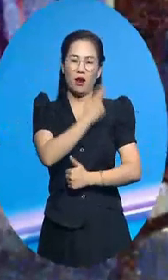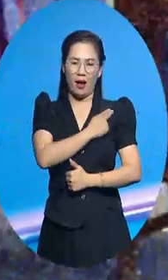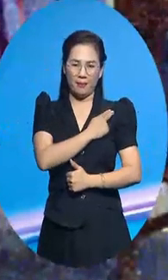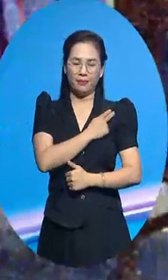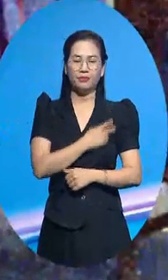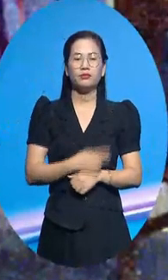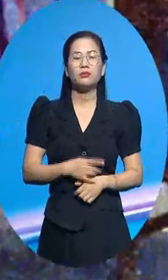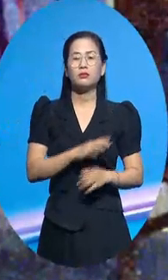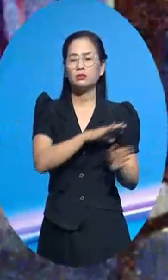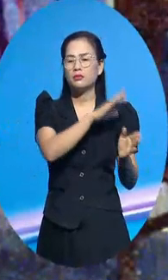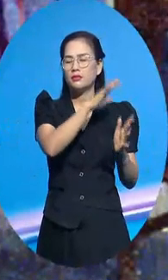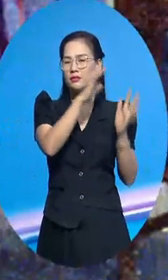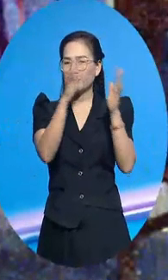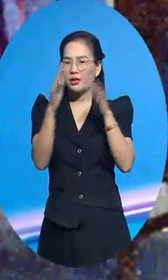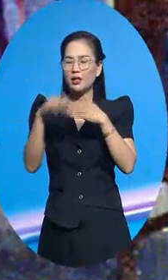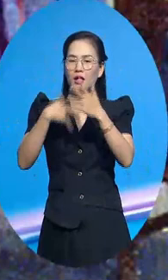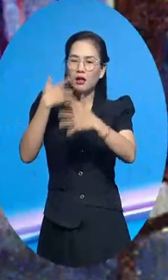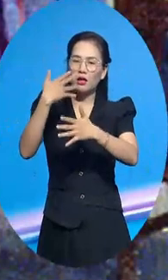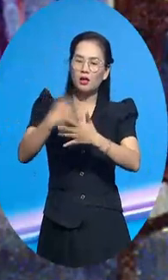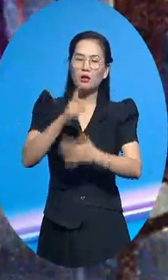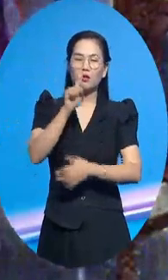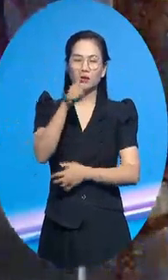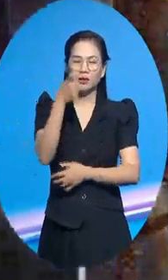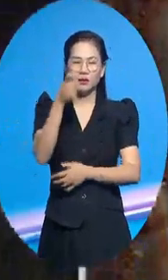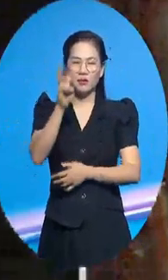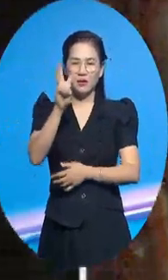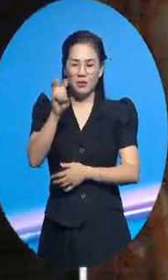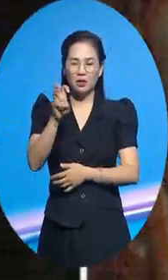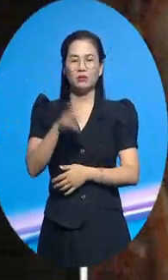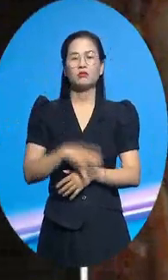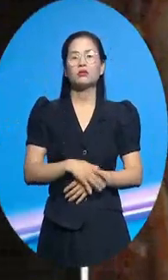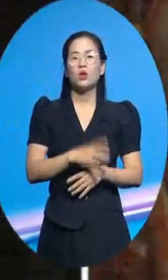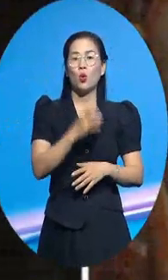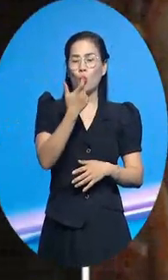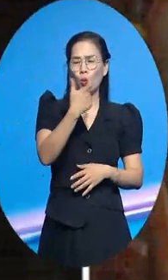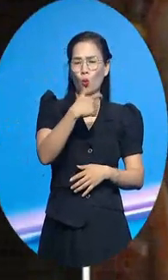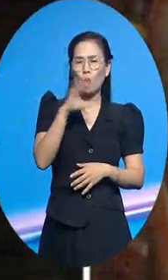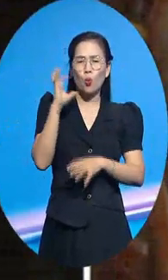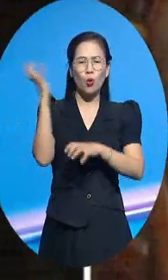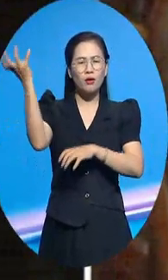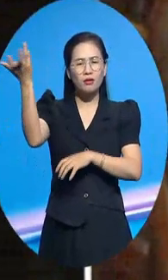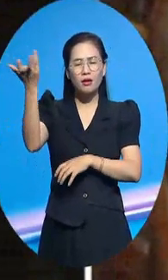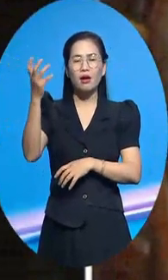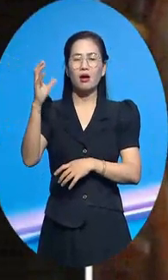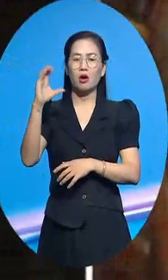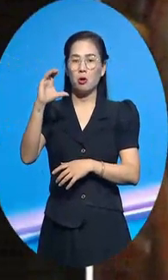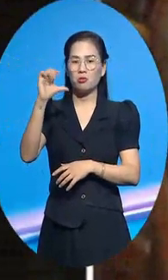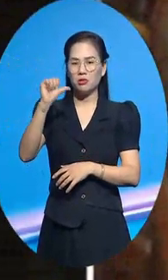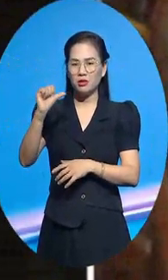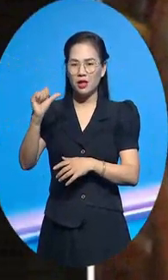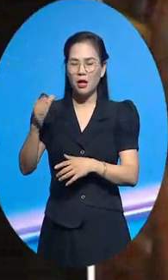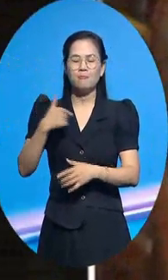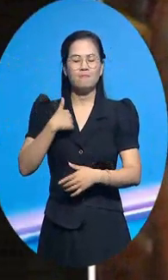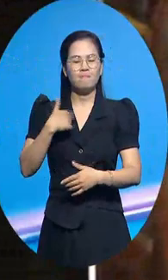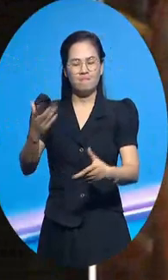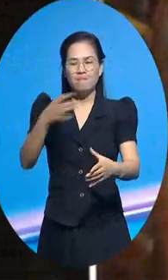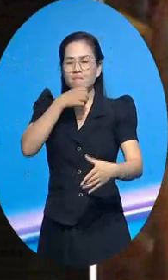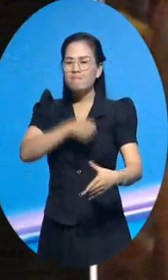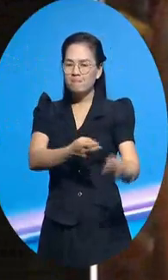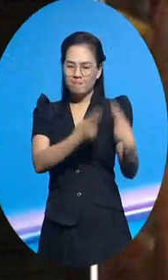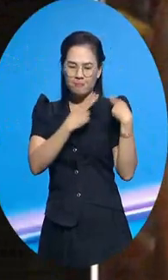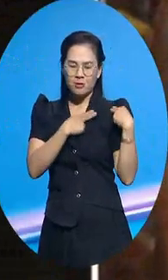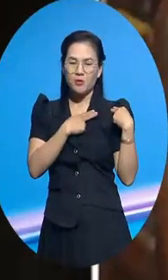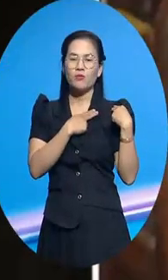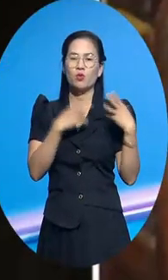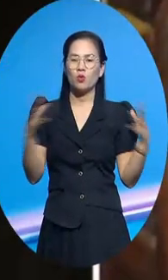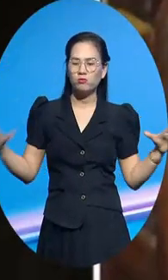năm 1930, được sự phân công của Quốc tế Cộng sản, người chủ trì hội nghị thống nhất ba tổ chức Cộng sản ở Việt Nam